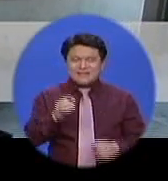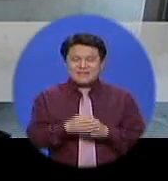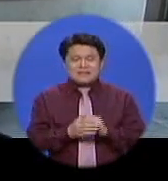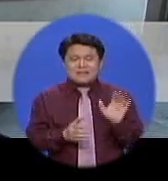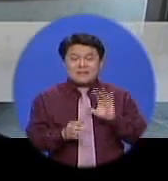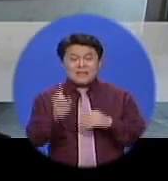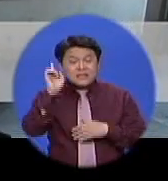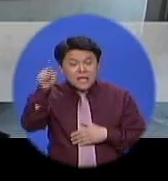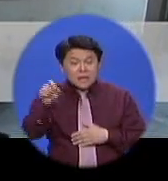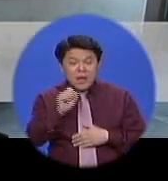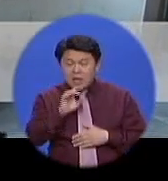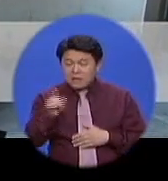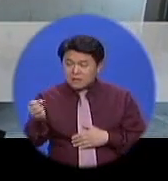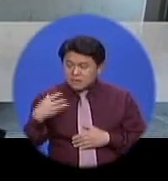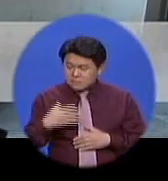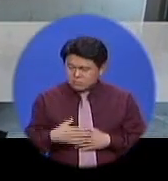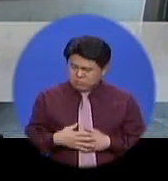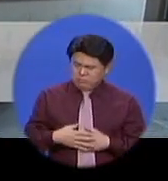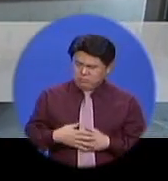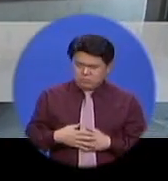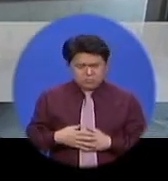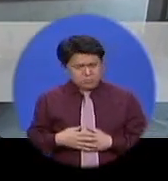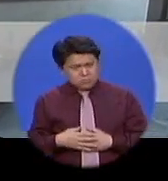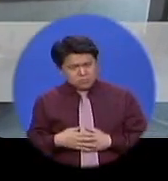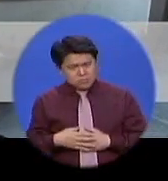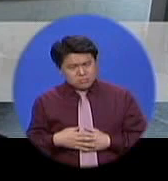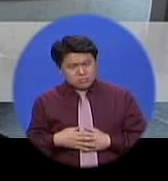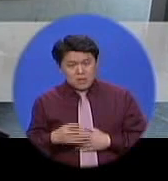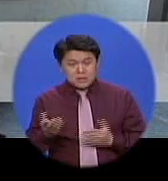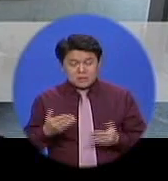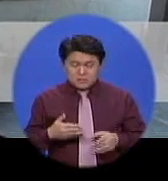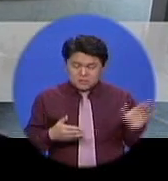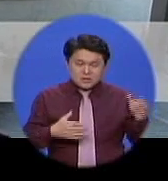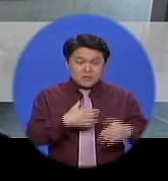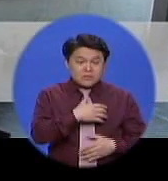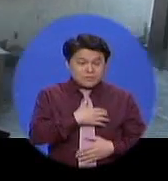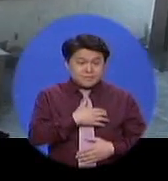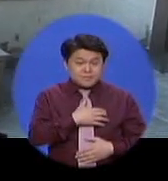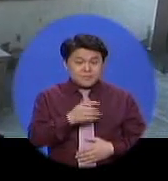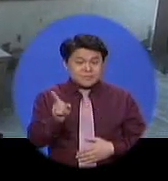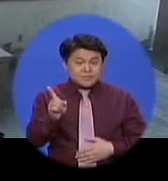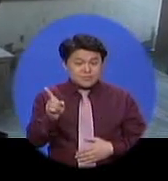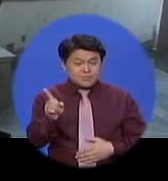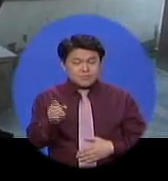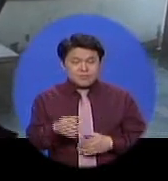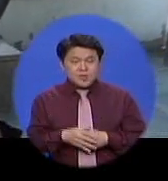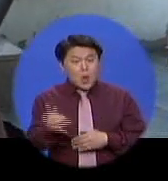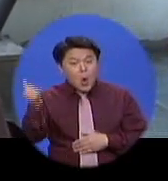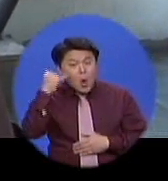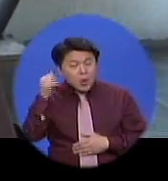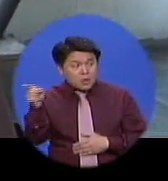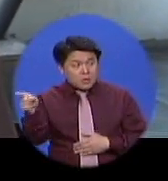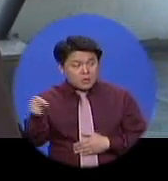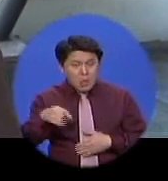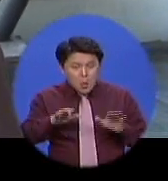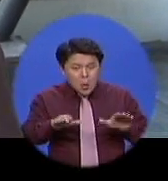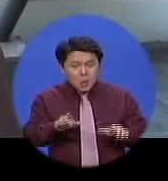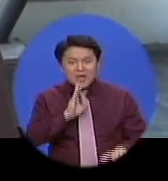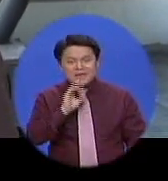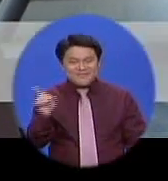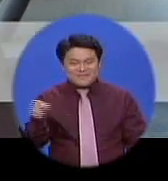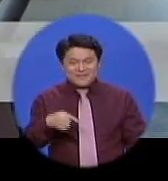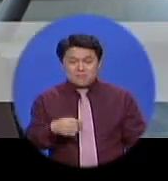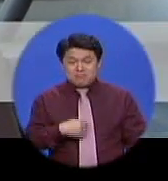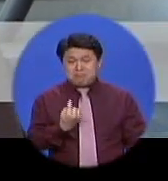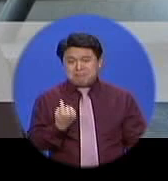댕기더니가 아니래 또 내일이래. 그래서 나 어디 볼일 갔는데 전화가 왔더라고. 한시 거든 여기 저 구청으로 가라고.